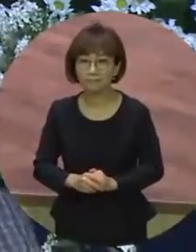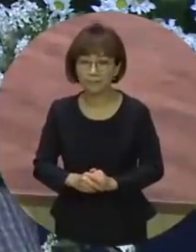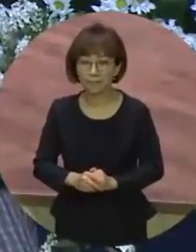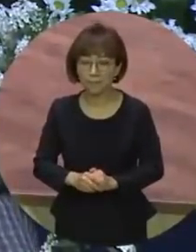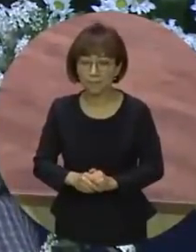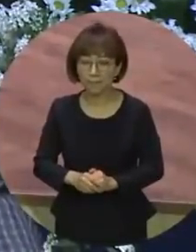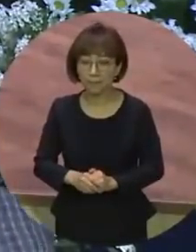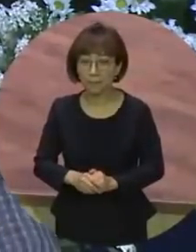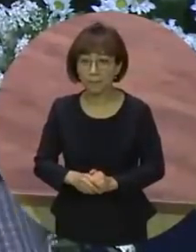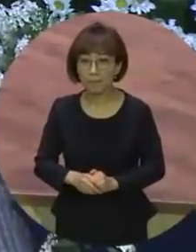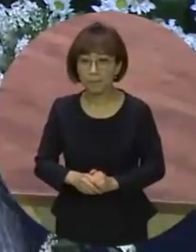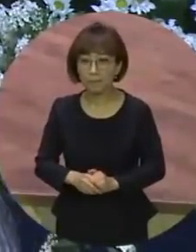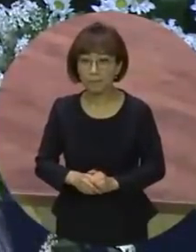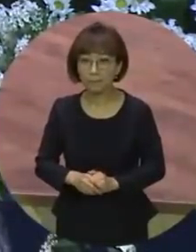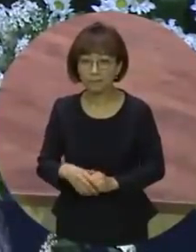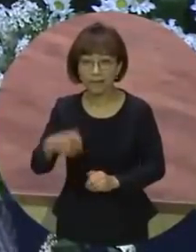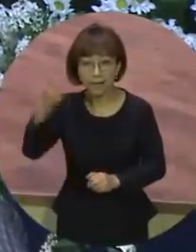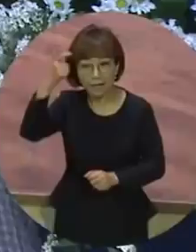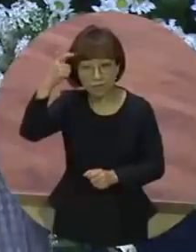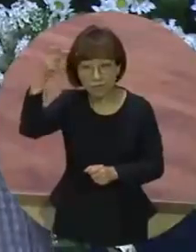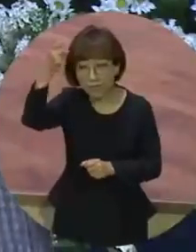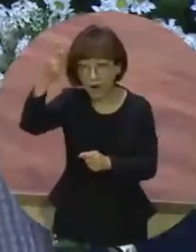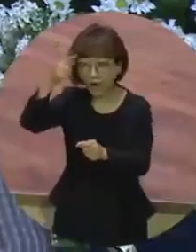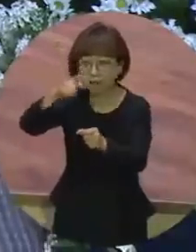앉아있다고 주어지는 게 아니에요. 영적 가나안 땅.